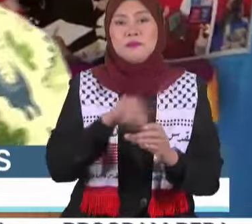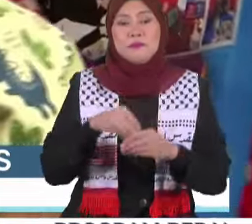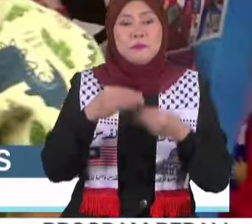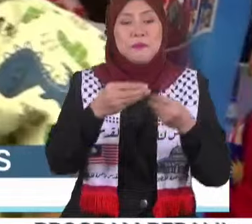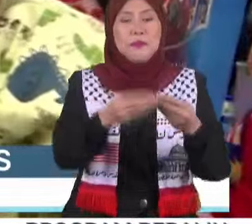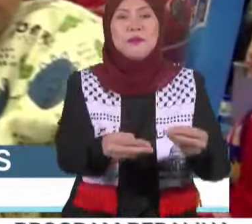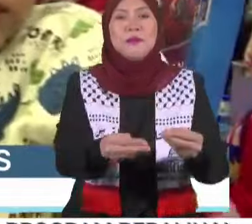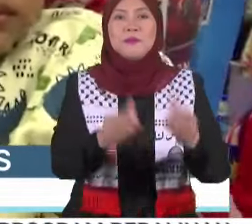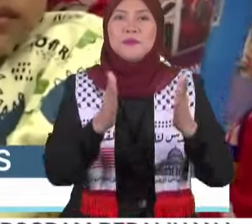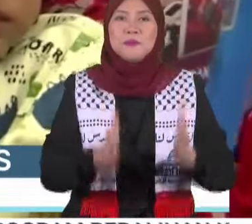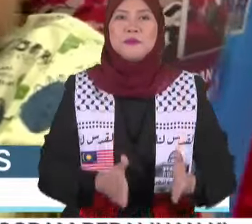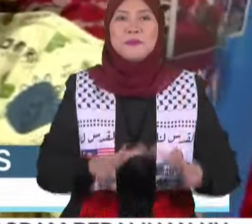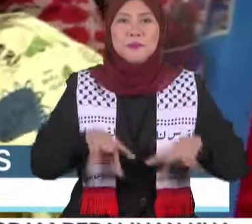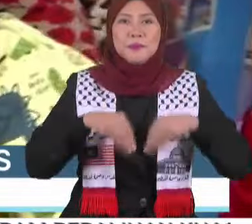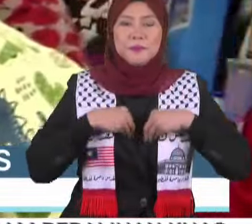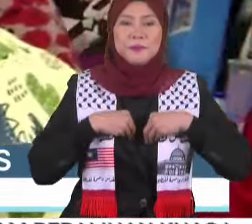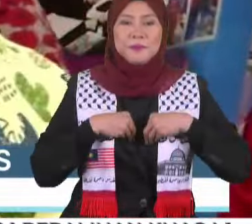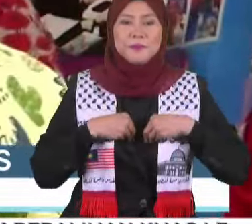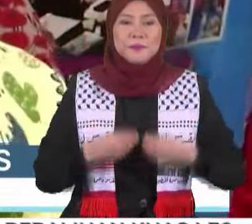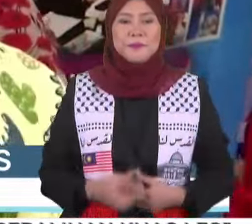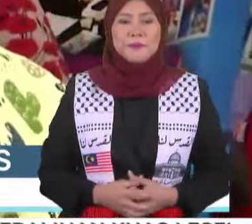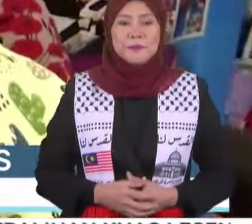diserahkan kepada penerima.